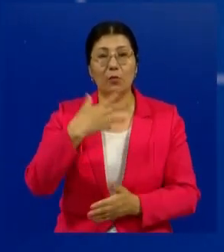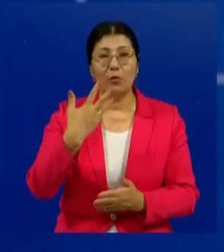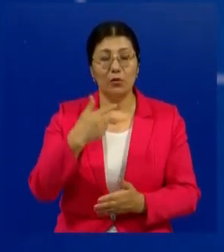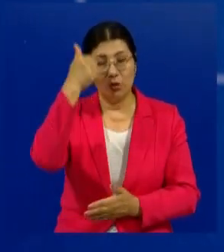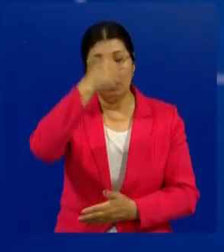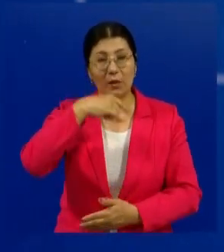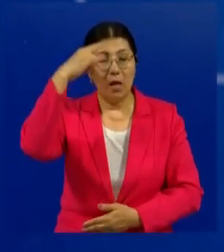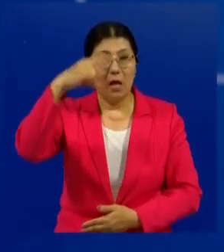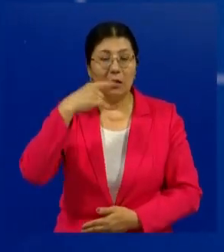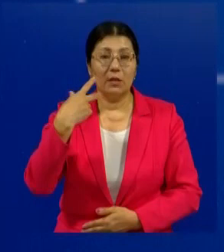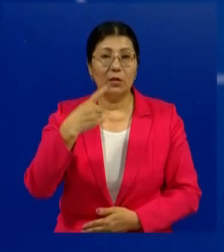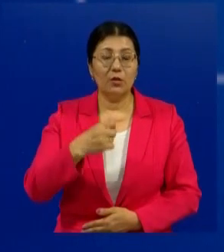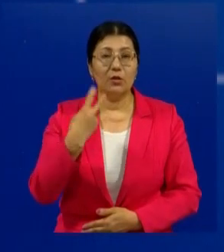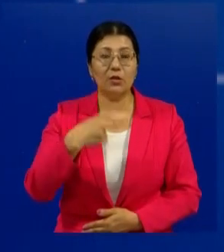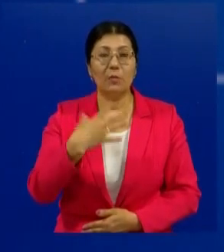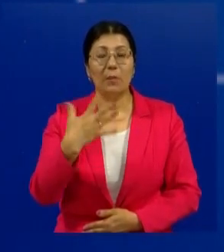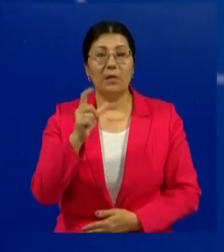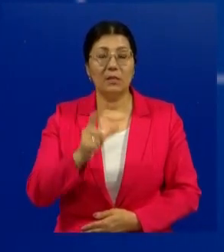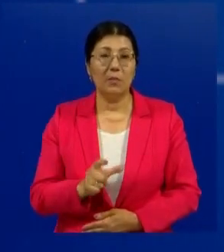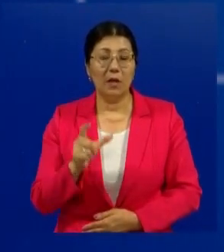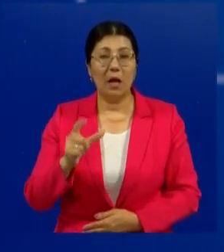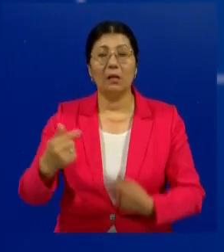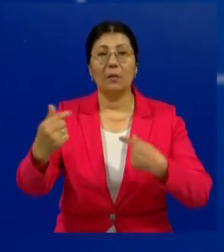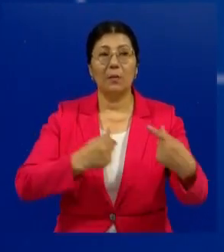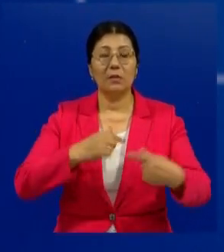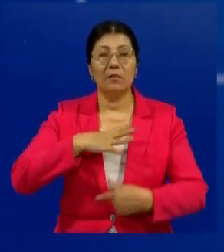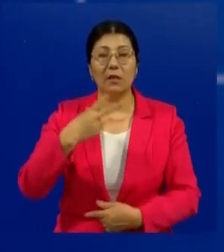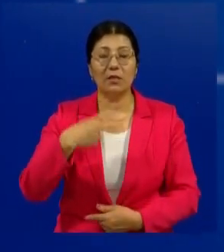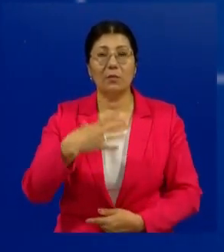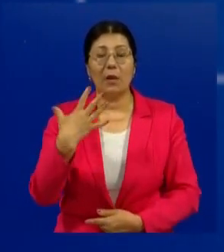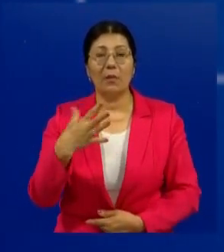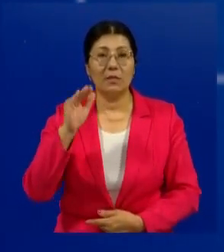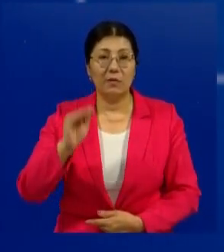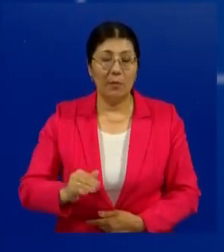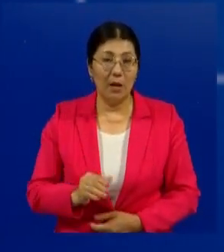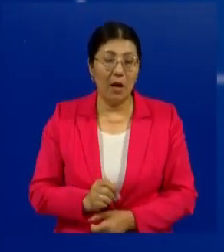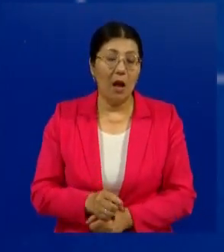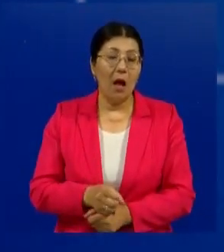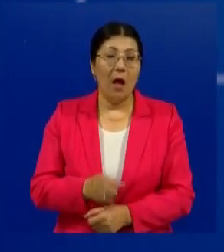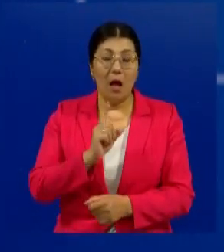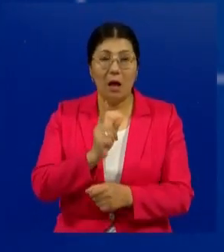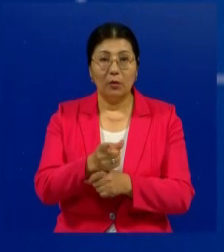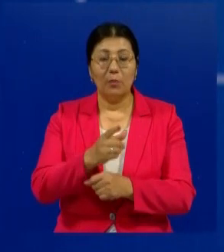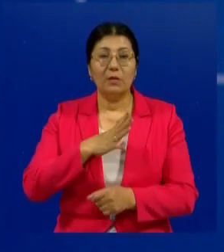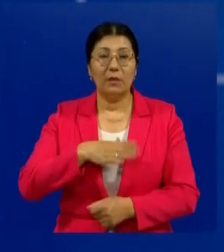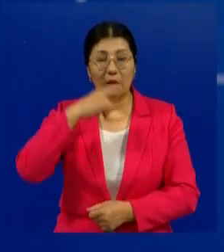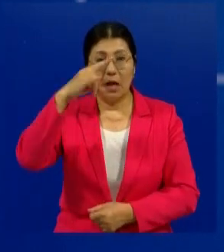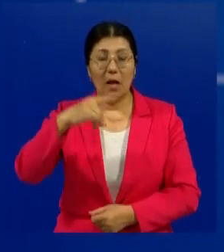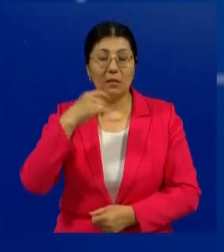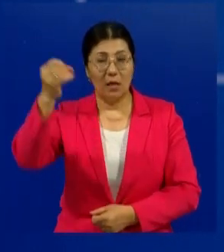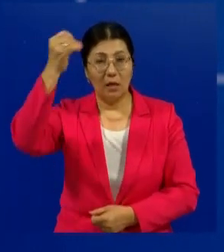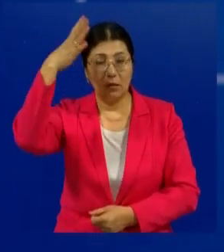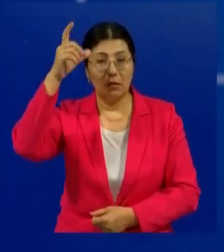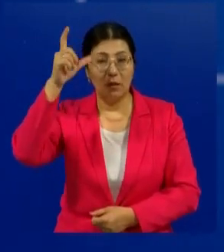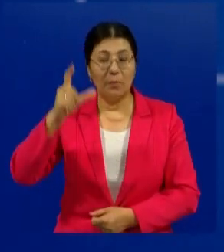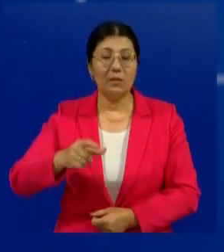бойынша 125 мыңнан астам адам қуғын-сүргінге ұшыраған, 25 мыңы ату жазасына кесілді. Олардың арасында қазақ зиялылары,